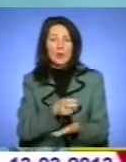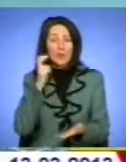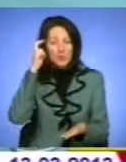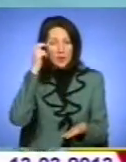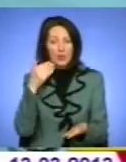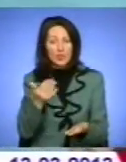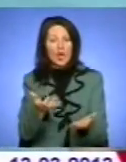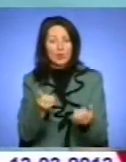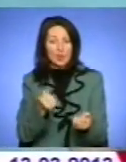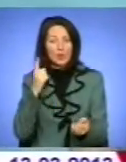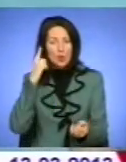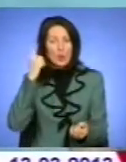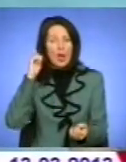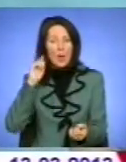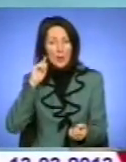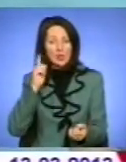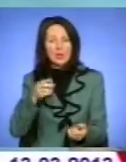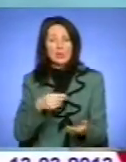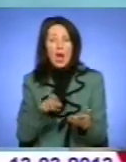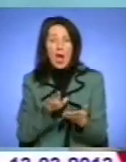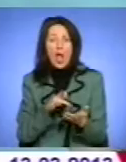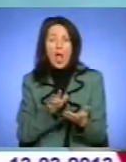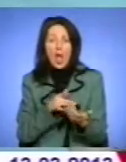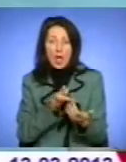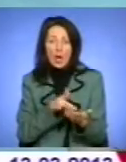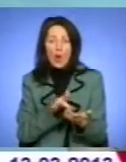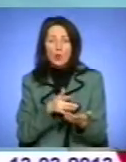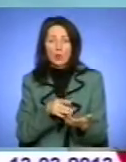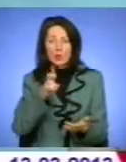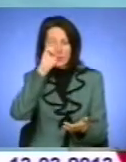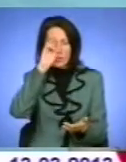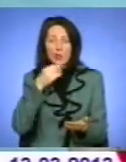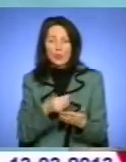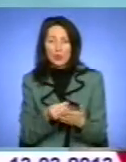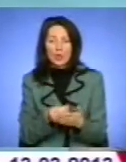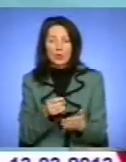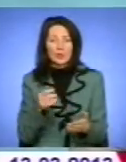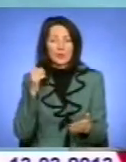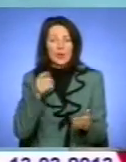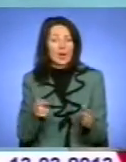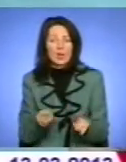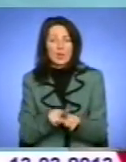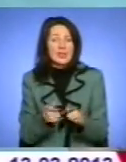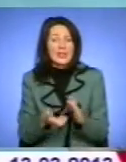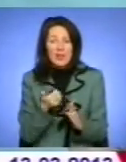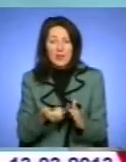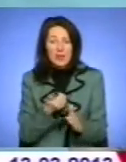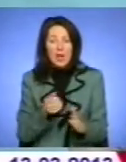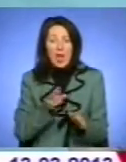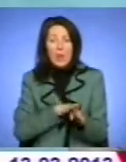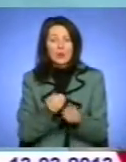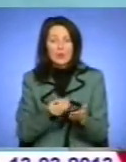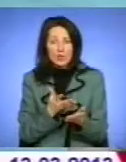вони отримують ті слухові апарати за рахунок держбюджету. Але їх, звичайно, не вистачає повноцінно, щоб на 100%